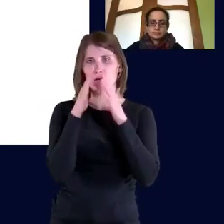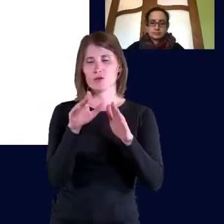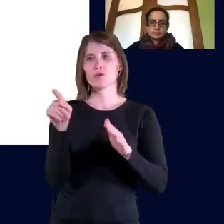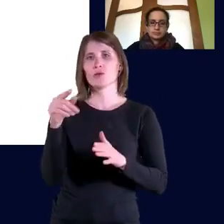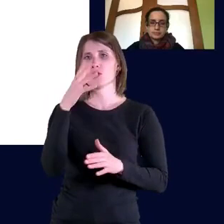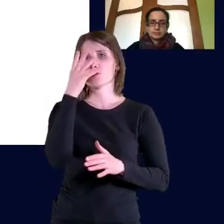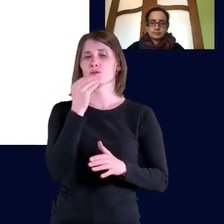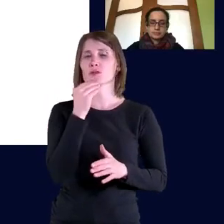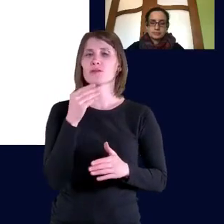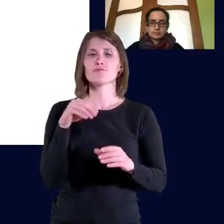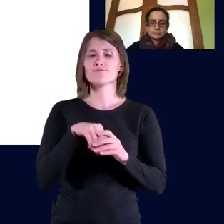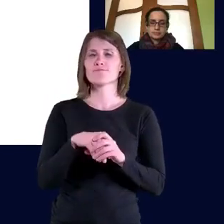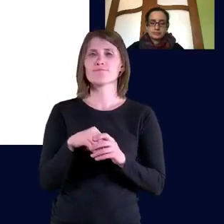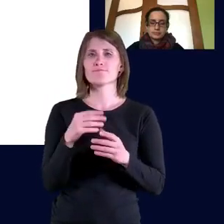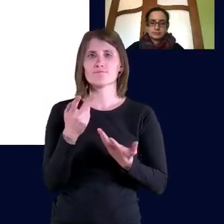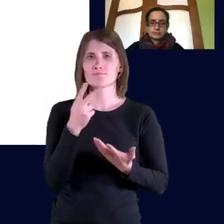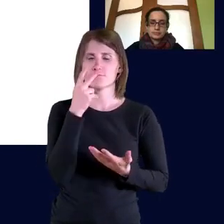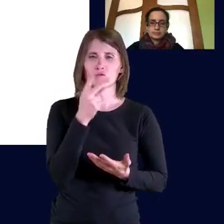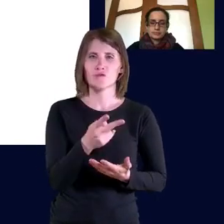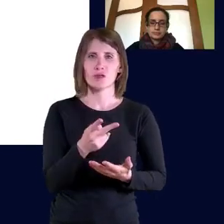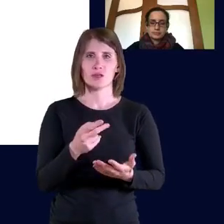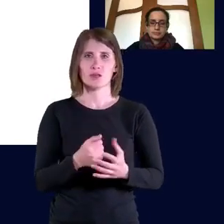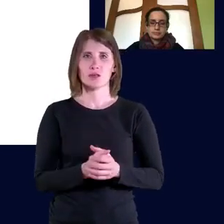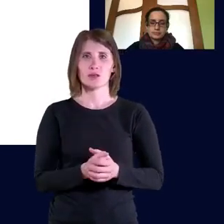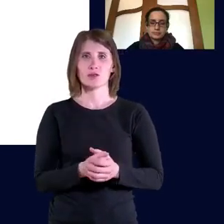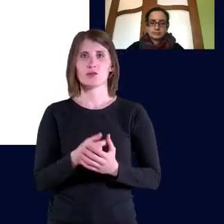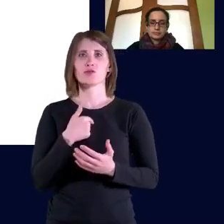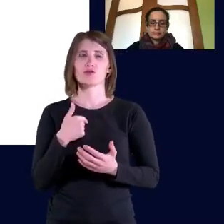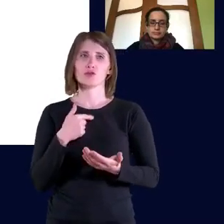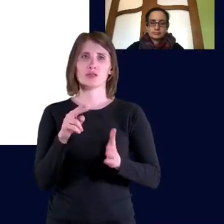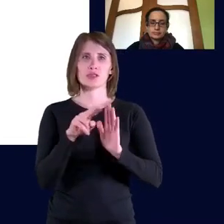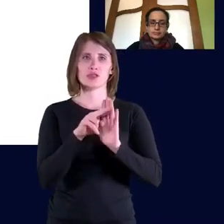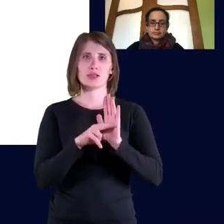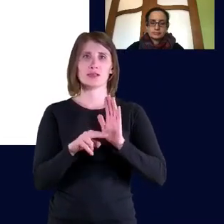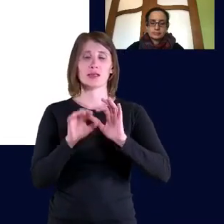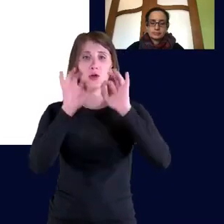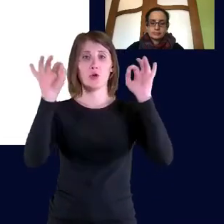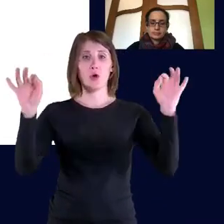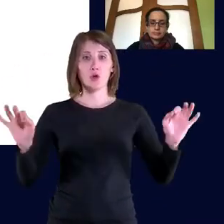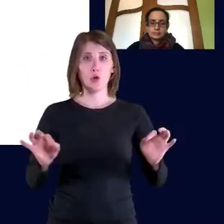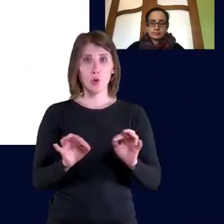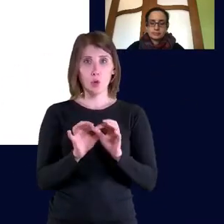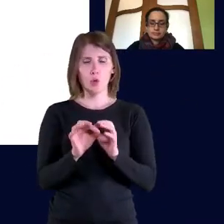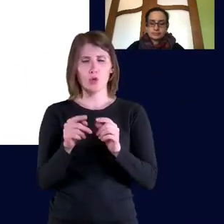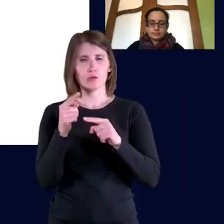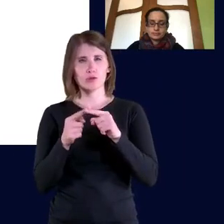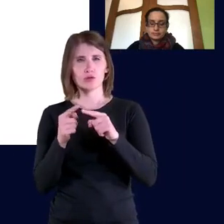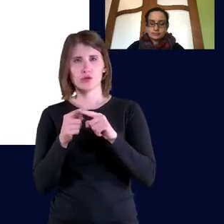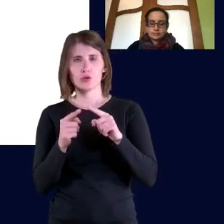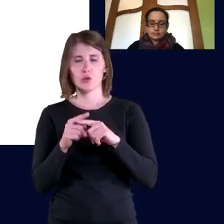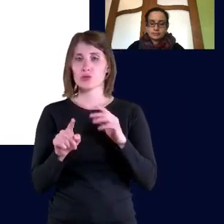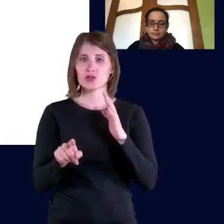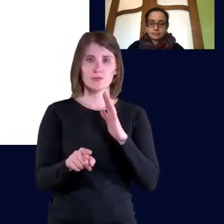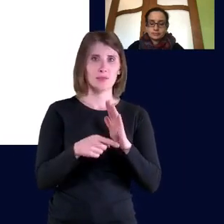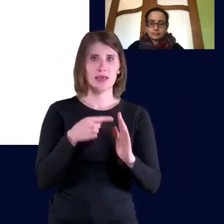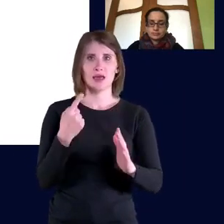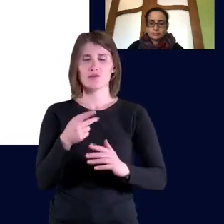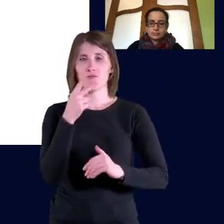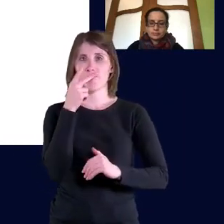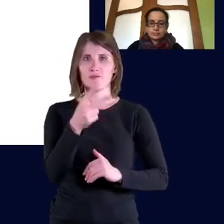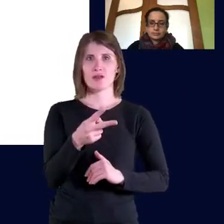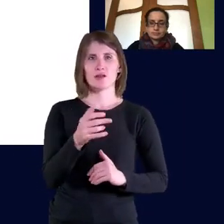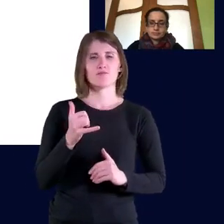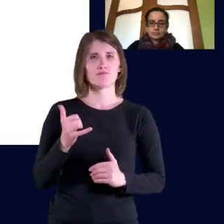kierujemy się tutaj zasadą od ogółu do szczegółu czyli najpierw te najbardziej rzucające się w oczy czy najpierw takie najbardziej